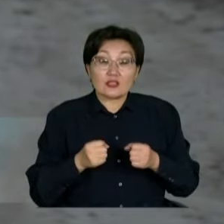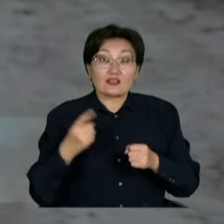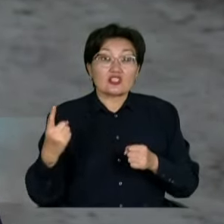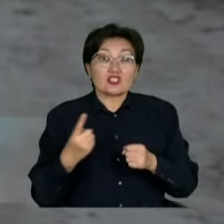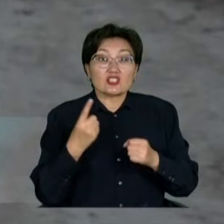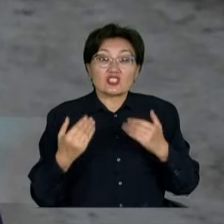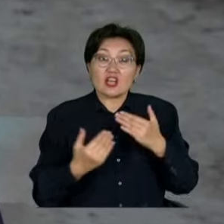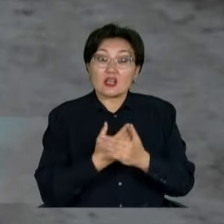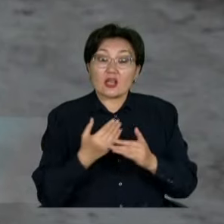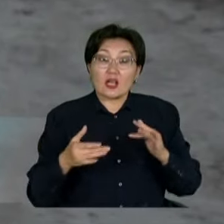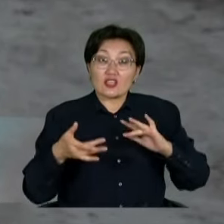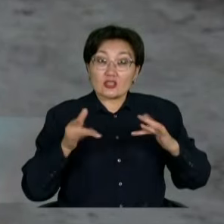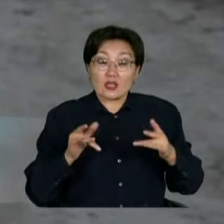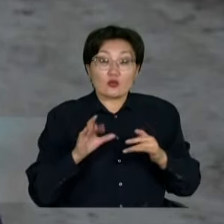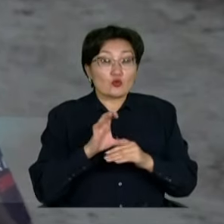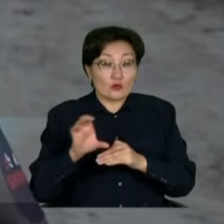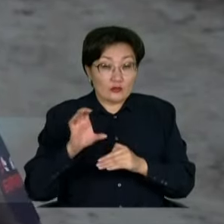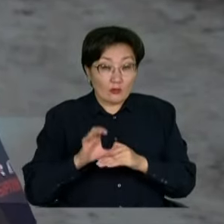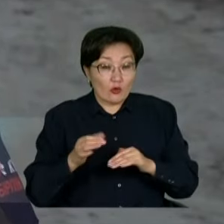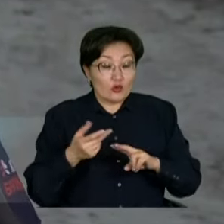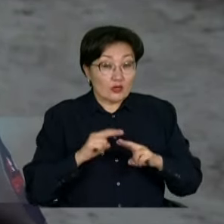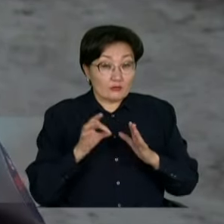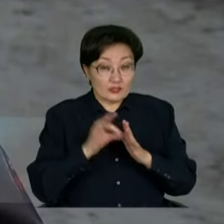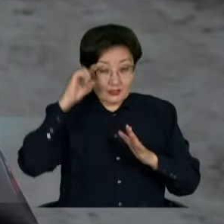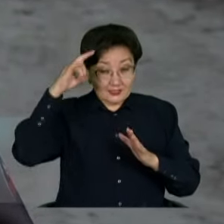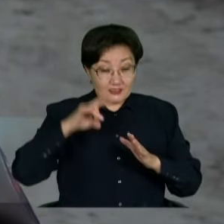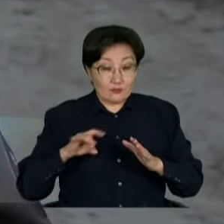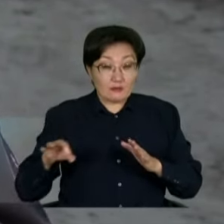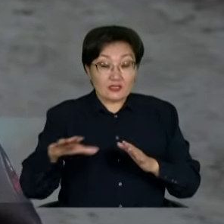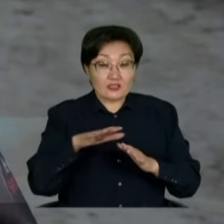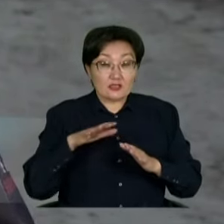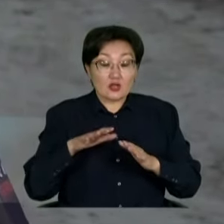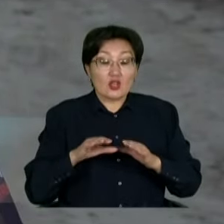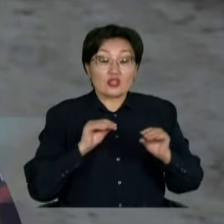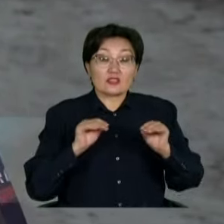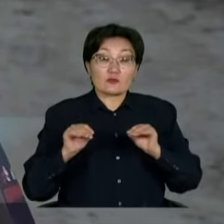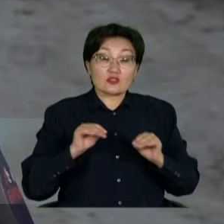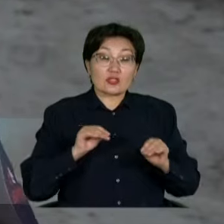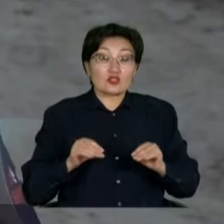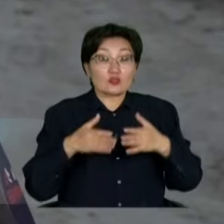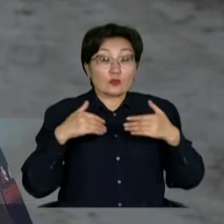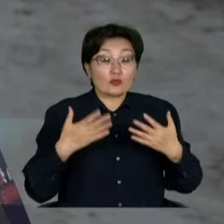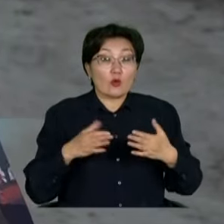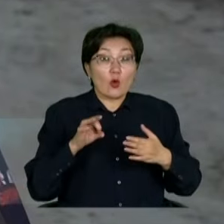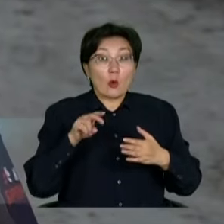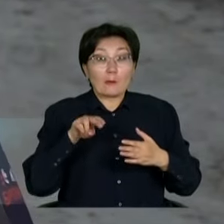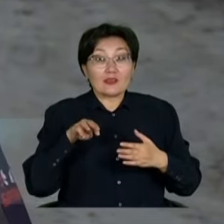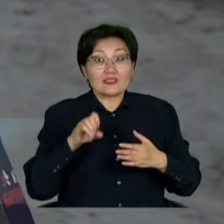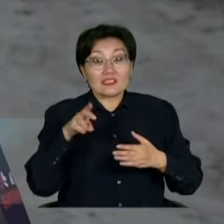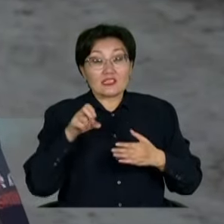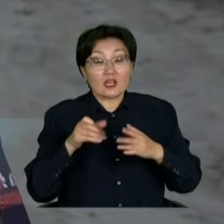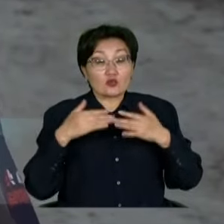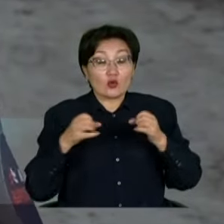өнім. Оның мақсаты бізде Қазақстан мемлекетіндегі инфраструктурасы жоқ, оптикасы жоқ,